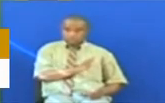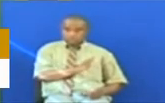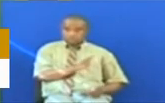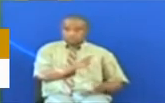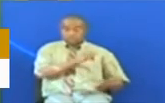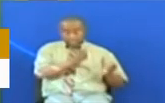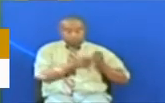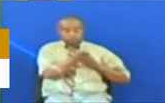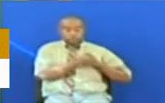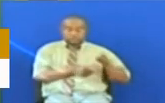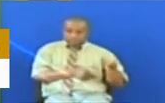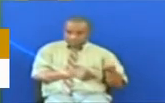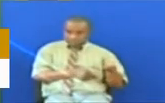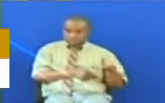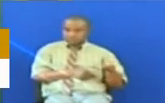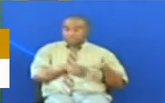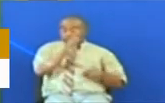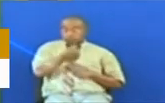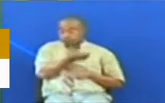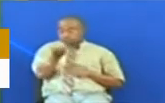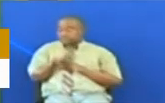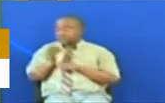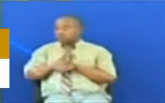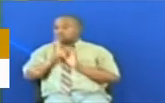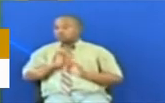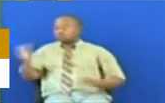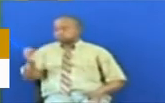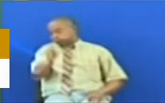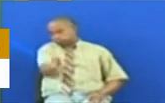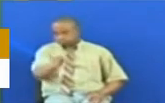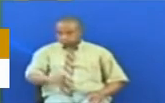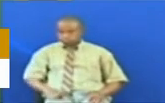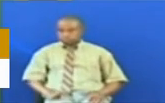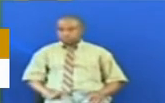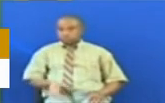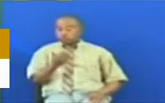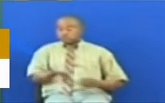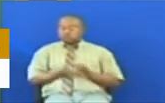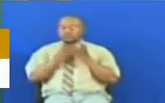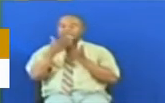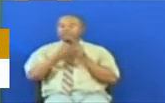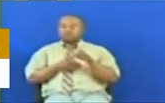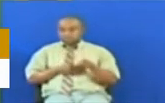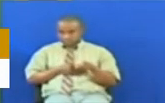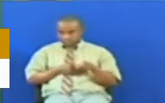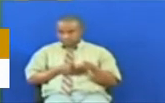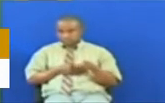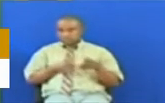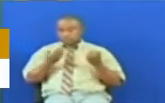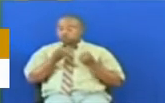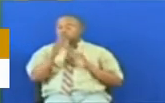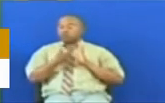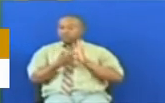DG, akiwa mtu mwingine yoyote ambaye ana taaluma nzuri ya kuweza kusaidia nchi awe DG. Na tukatoa